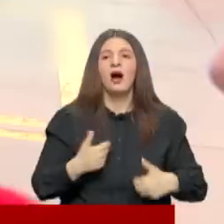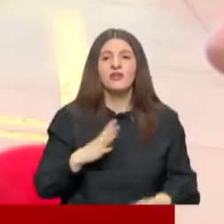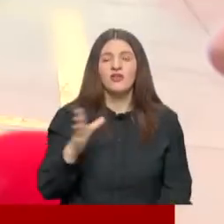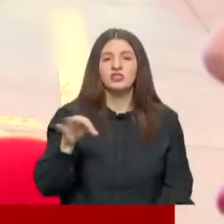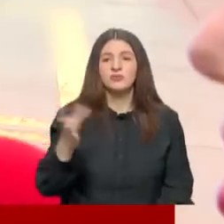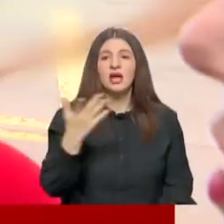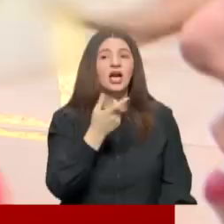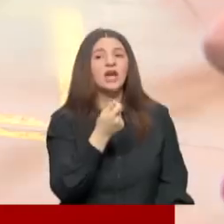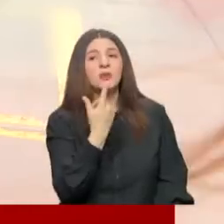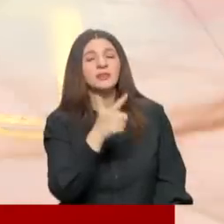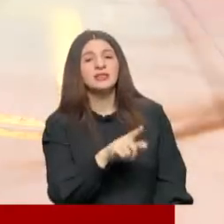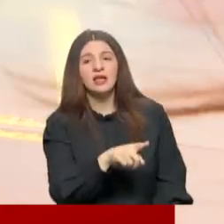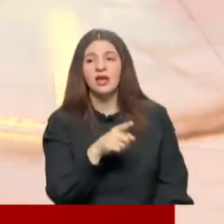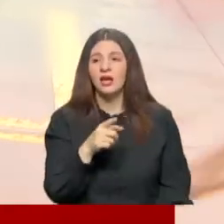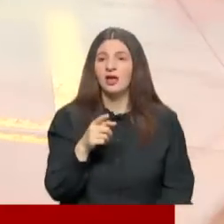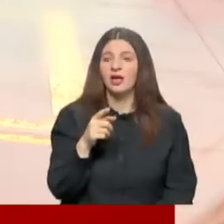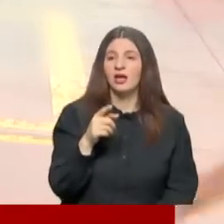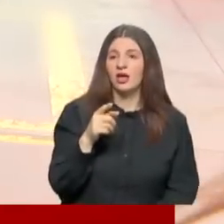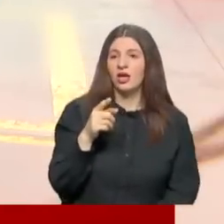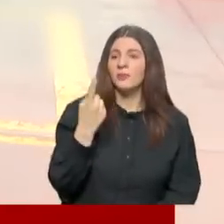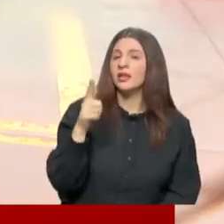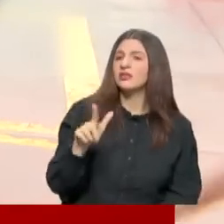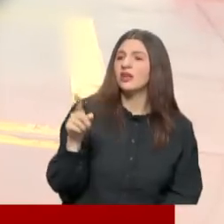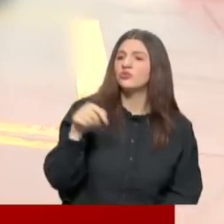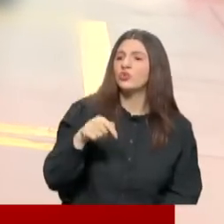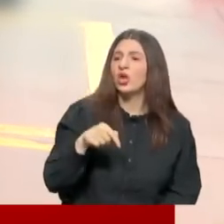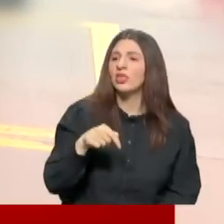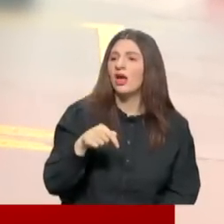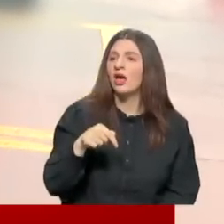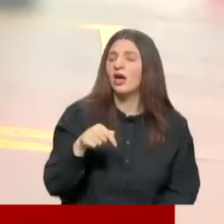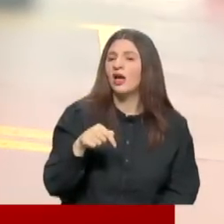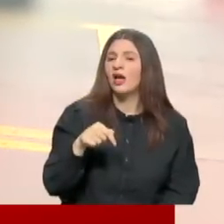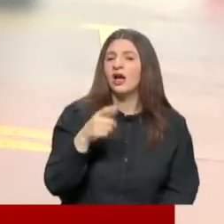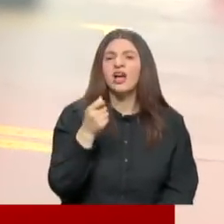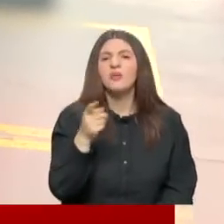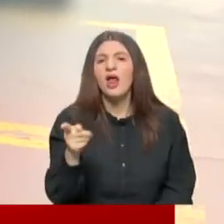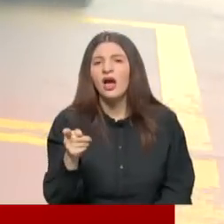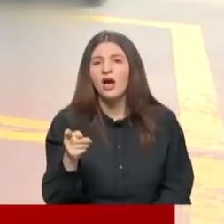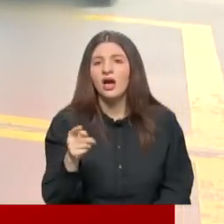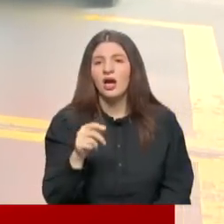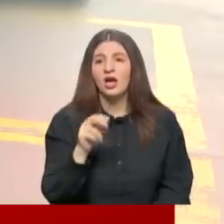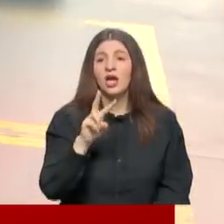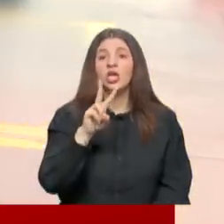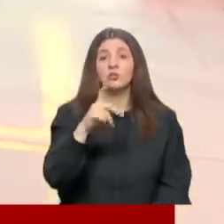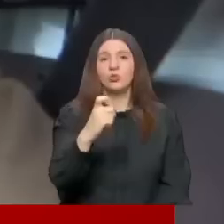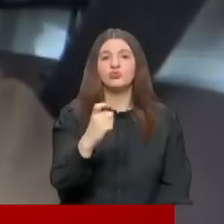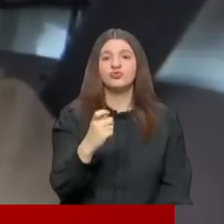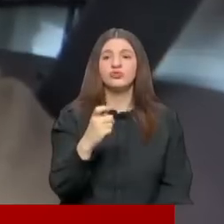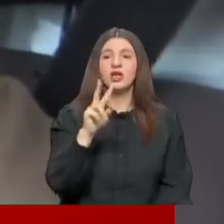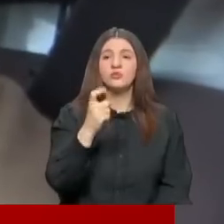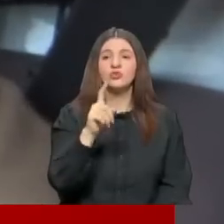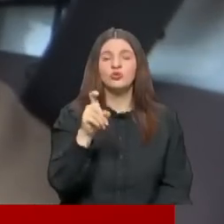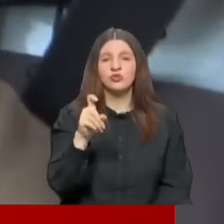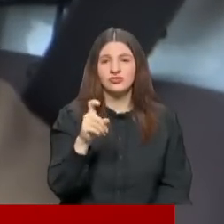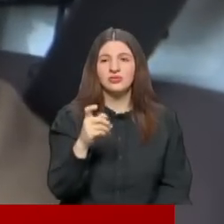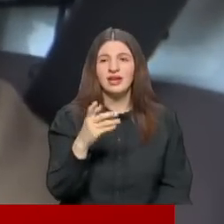yani. Ne kadarmış litresi? Litresi şu anda ne kadardı? 29. 29,